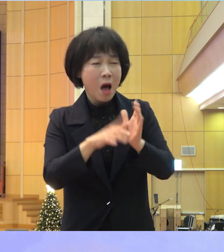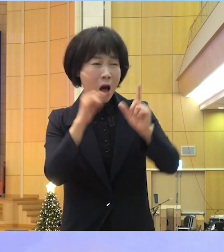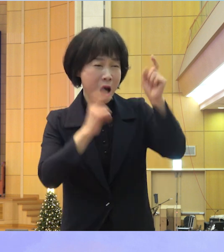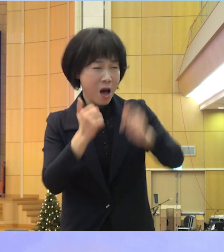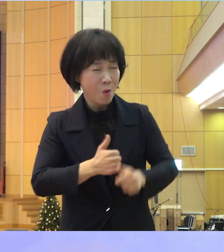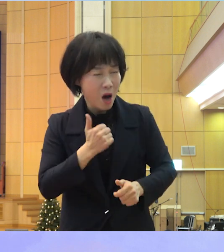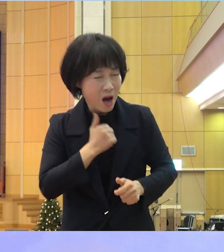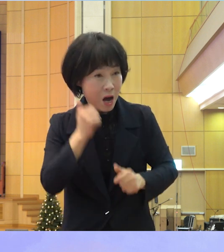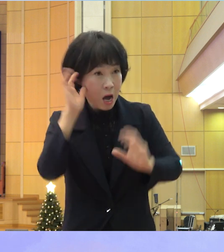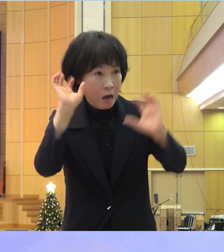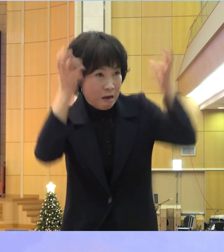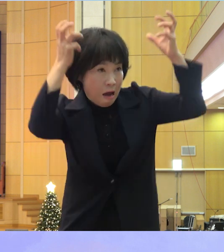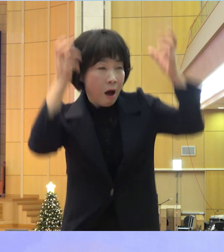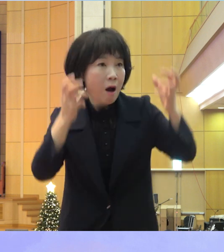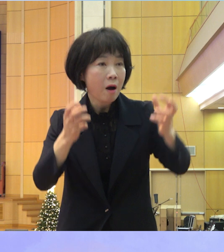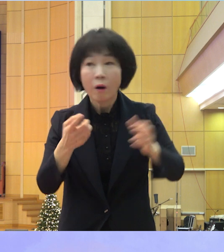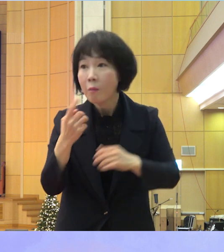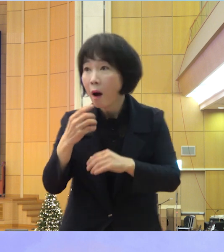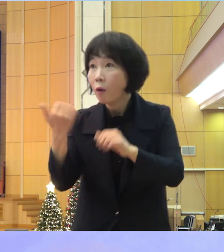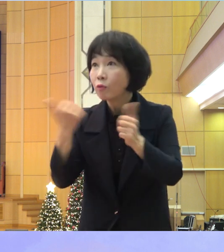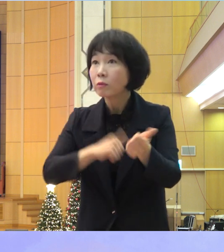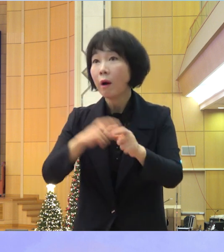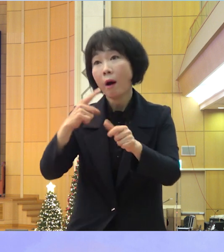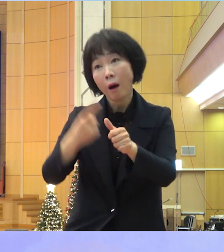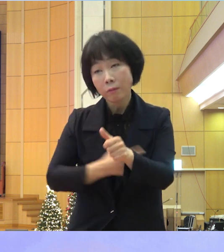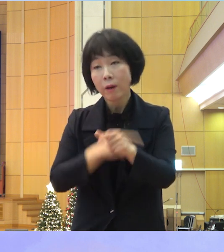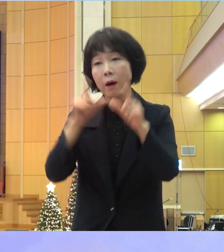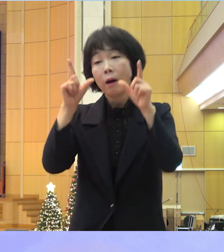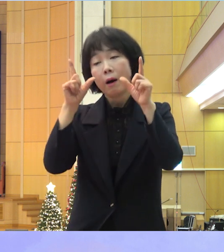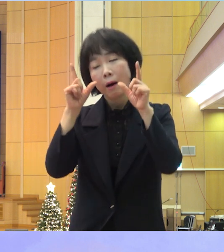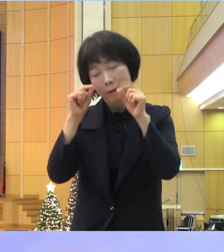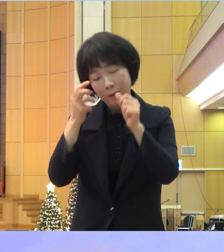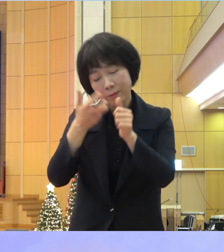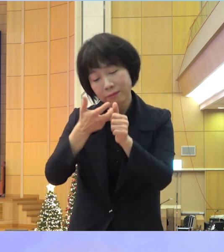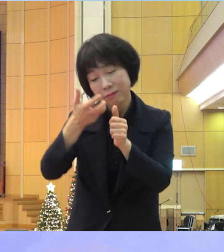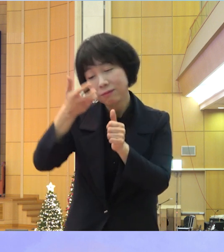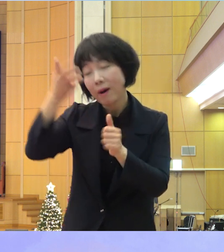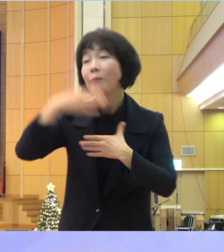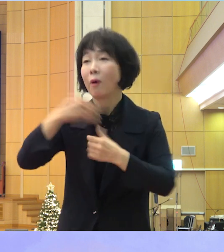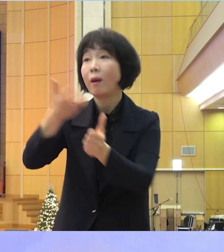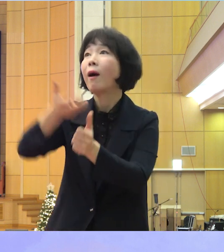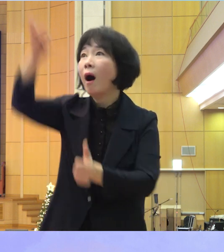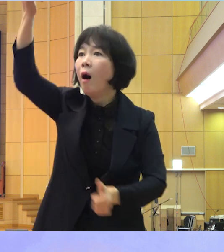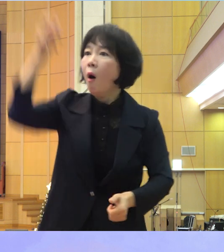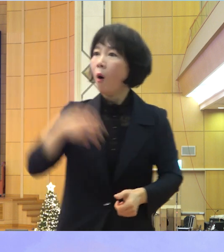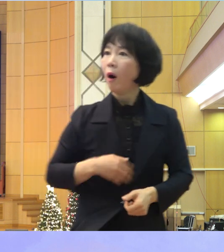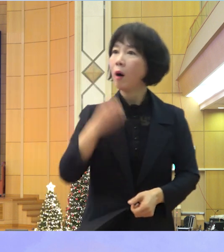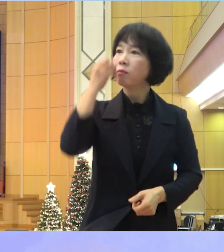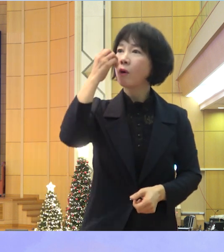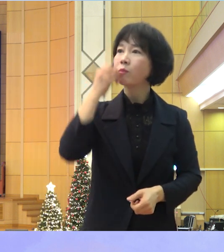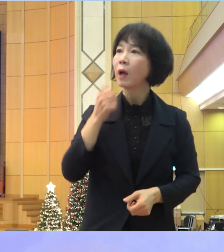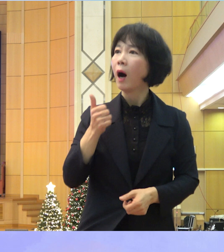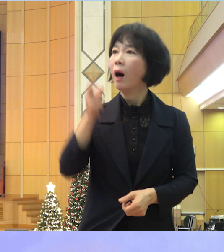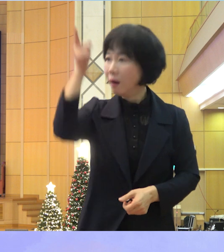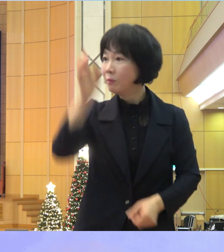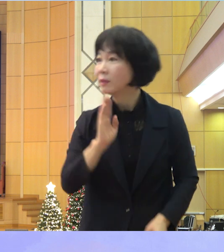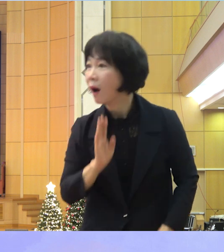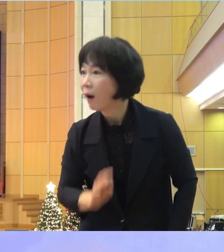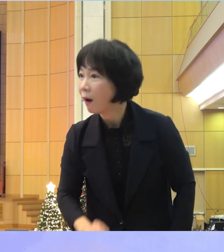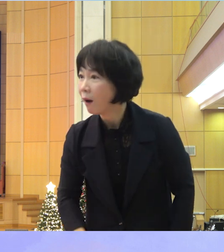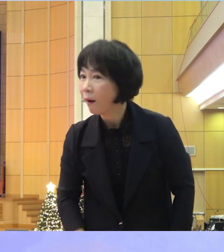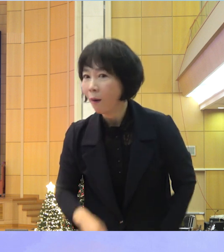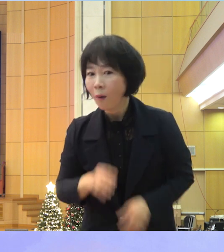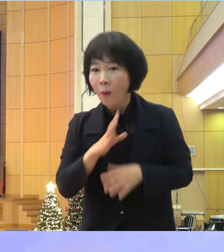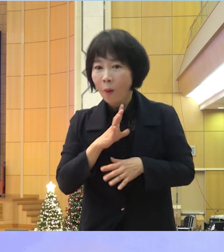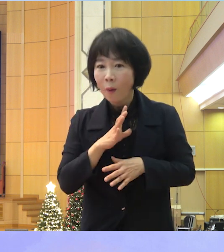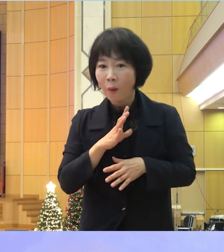왜 안 넘어가? 그 그릇에는 젖이 가득하며 그 골수는